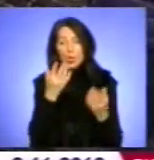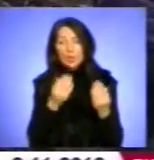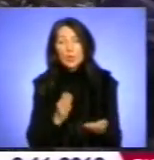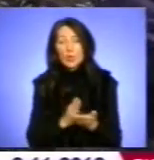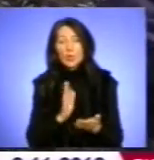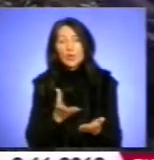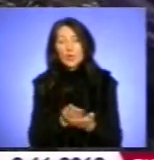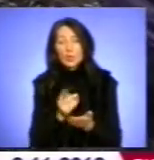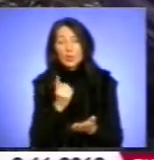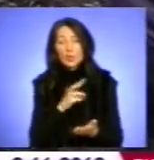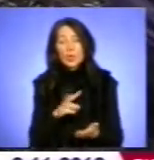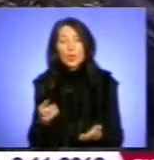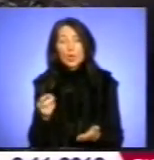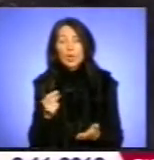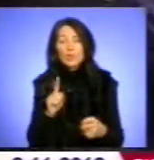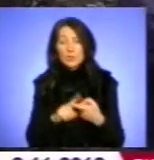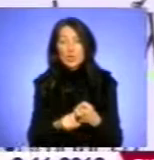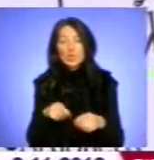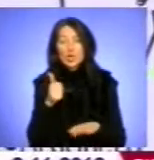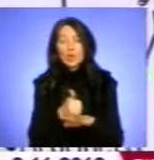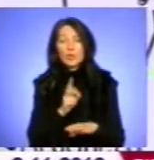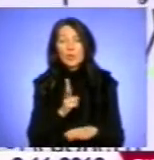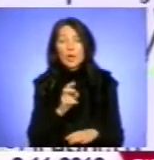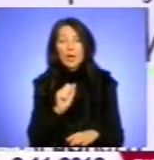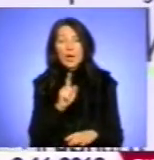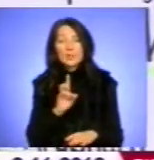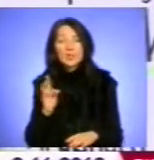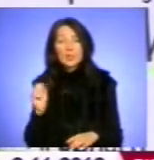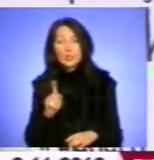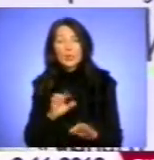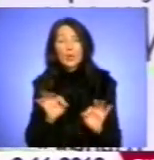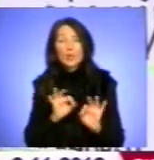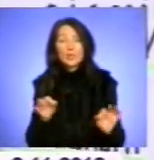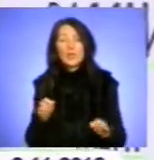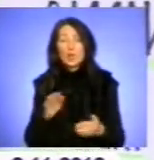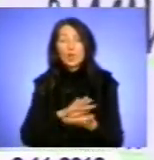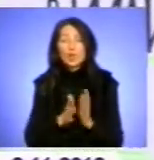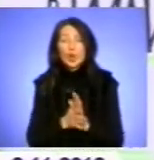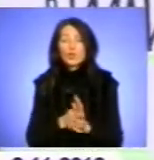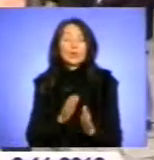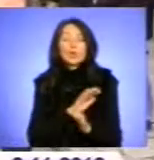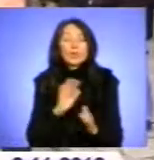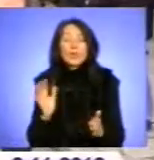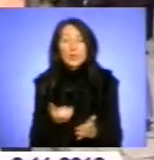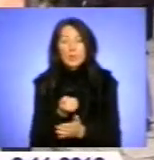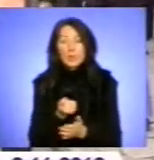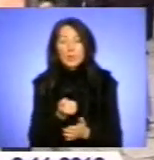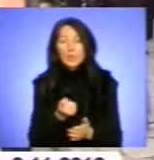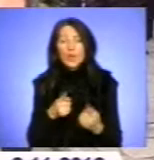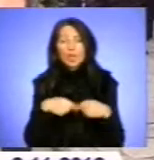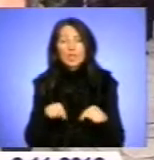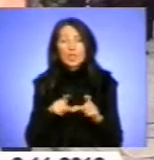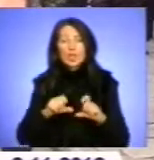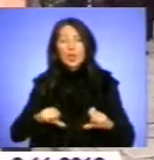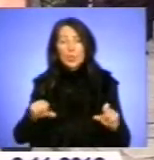гривень. Зв'язатися з головним казначеєм України, аби він пояснив ситуацію, розповів Сергій Надал, так і не вдалося. Організаційний